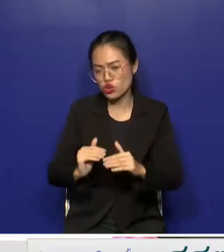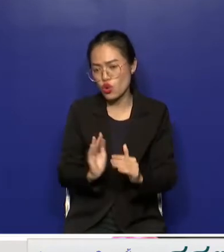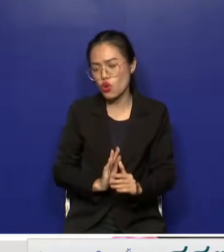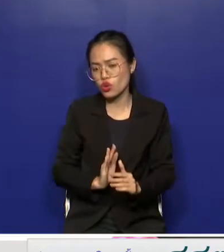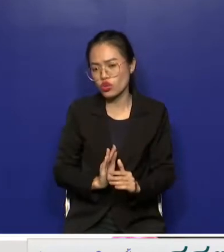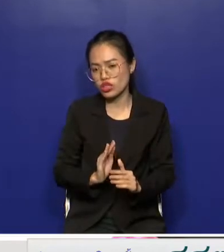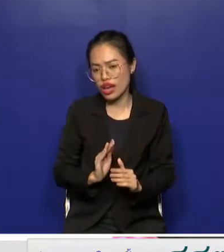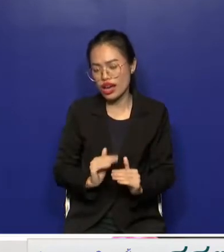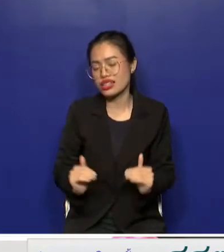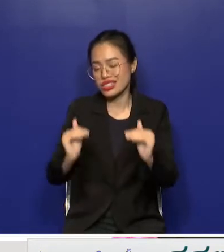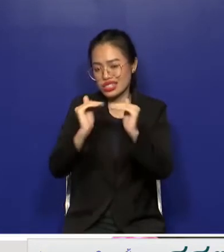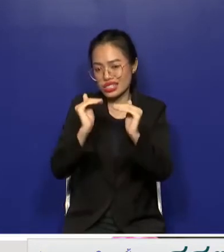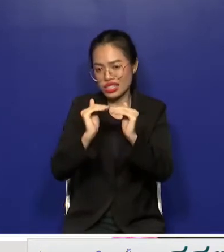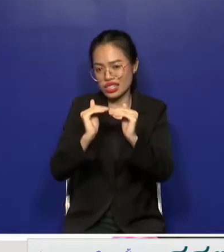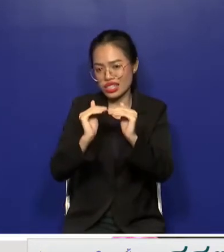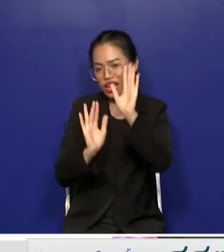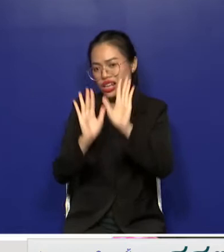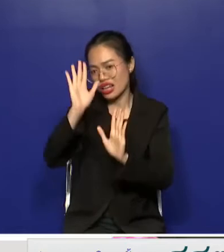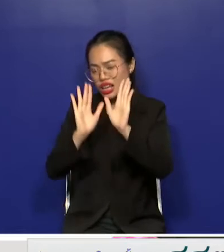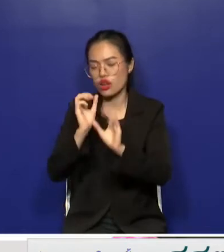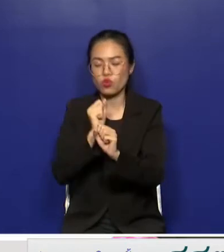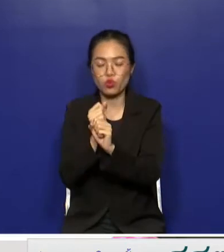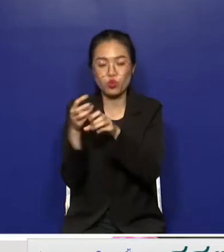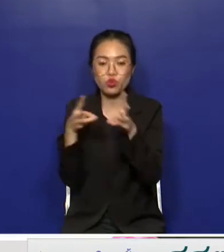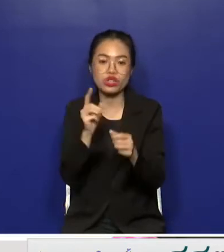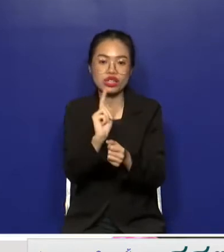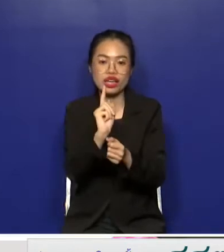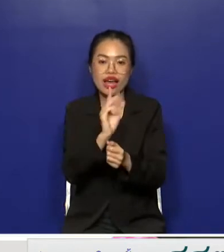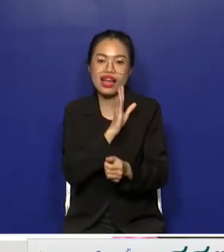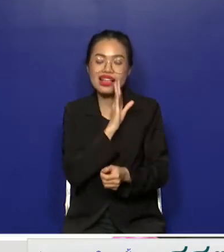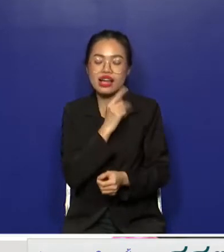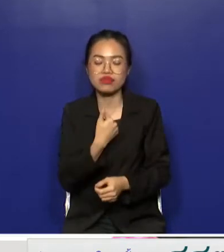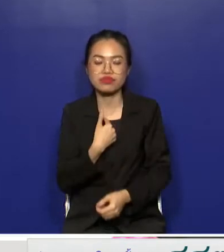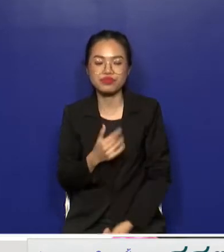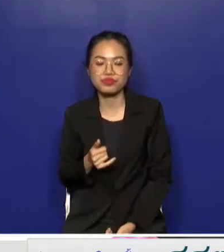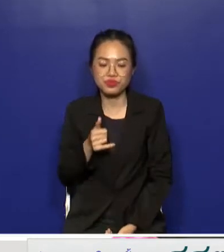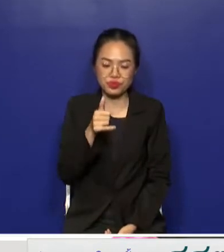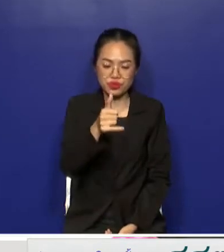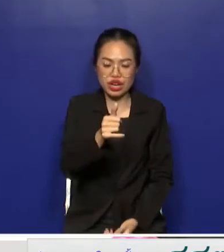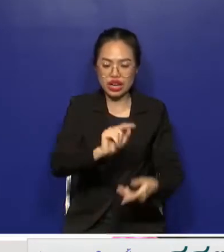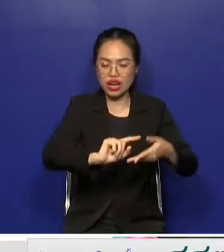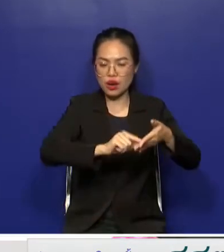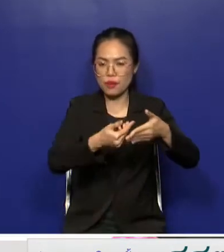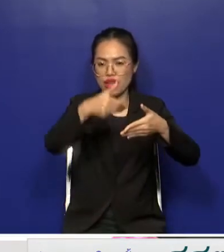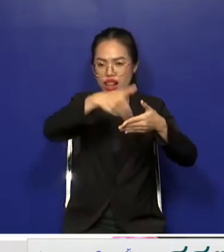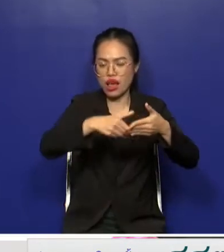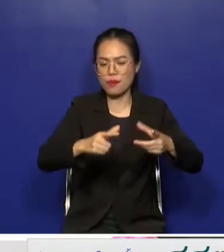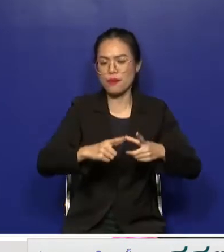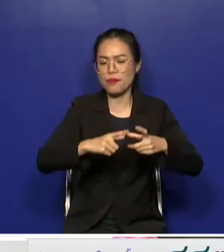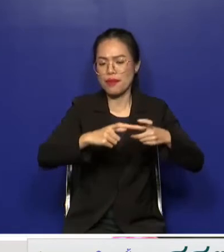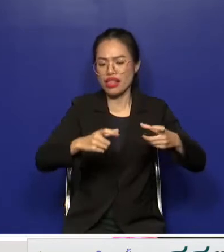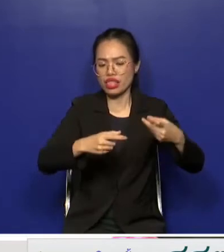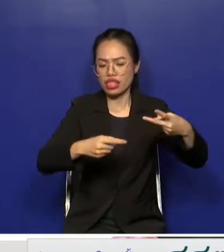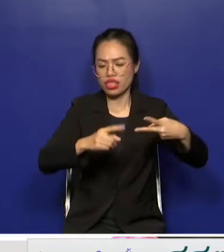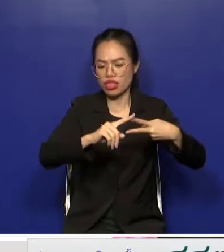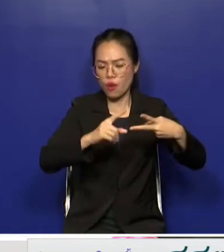ชนอย่ไรมันไมจำเป็น ท่มั่ครัที่คนคนหน่เดินเข้าไปที่คหาแล้ จะต้องถือบัลตีไปลงแน